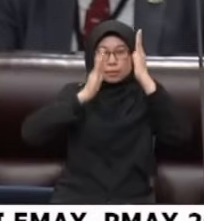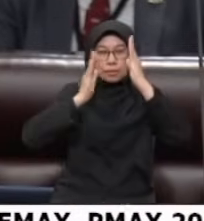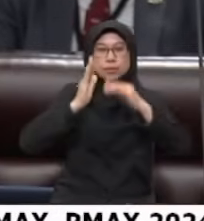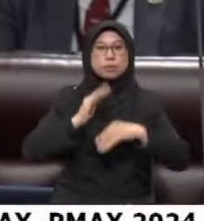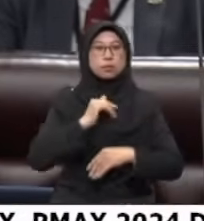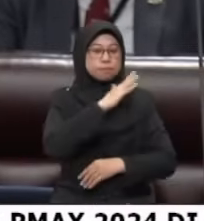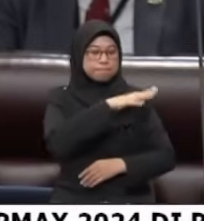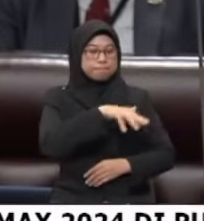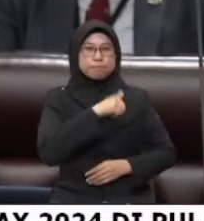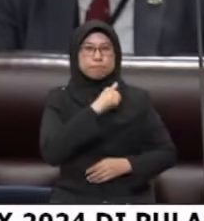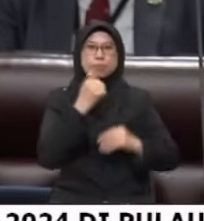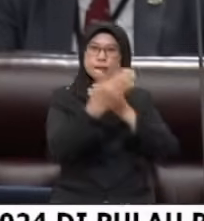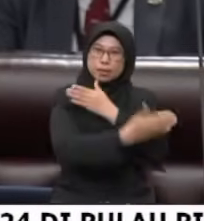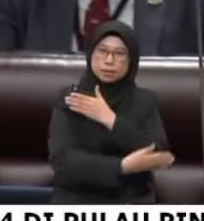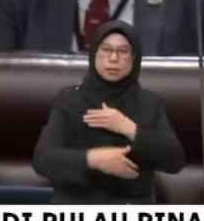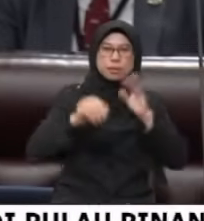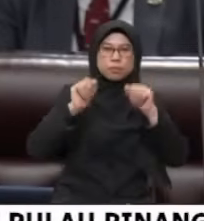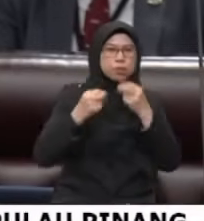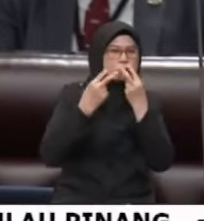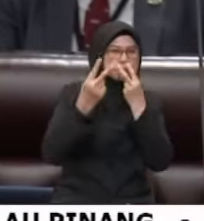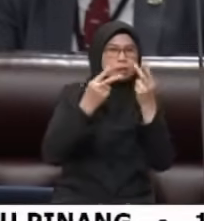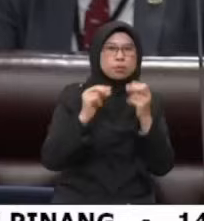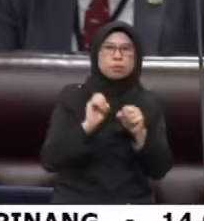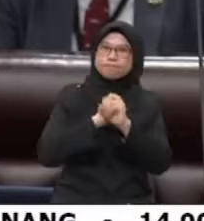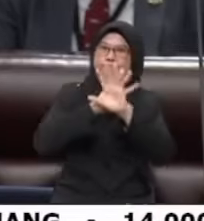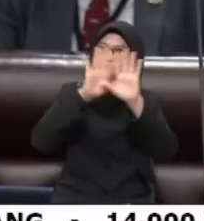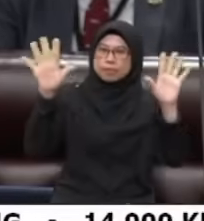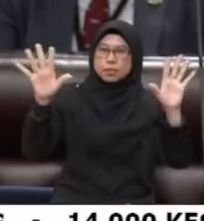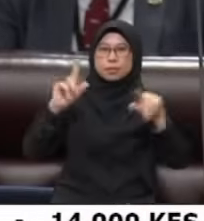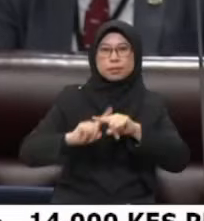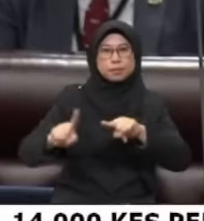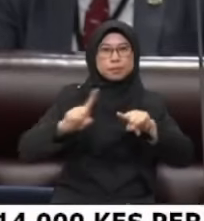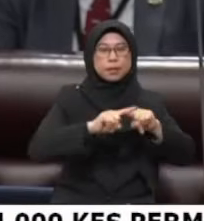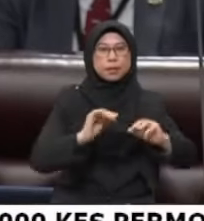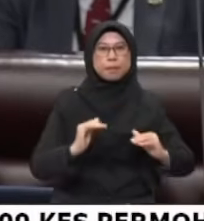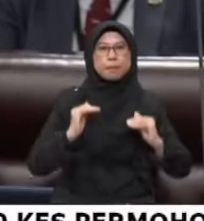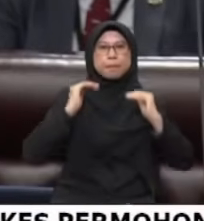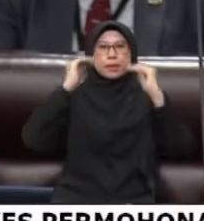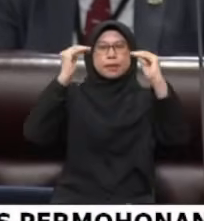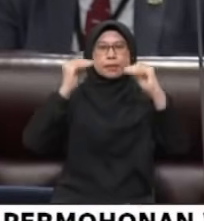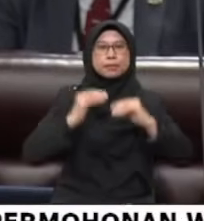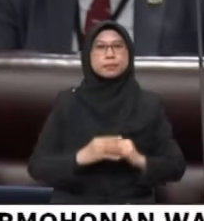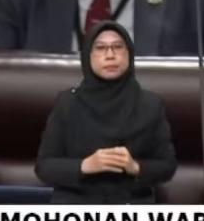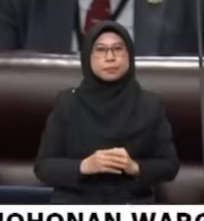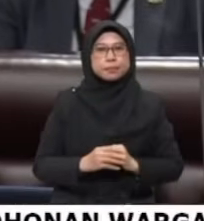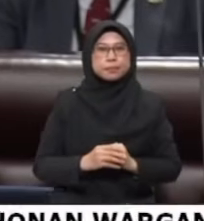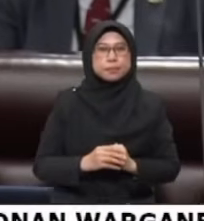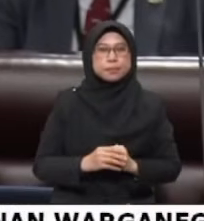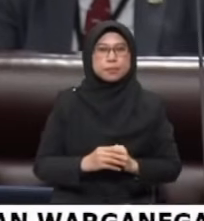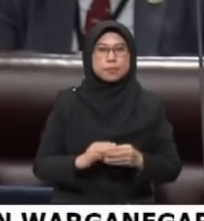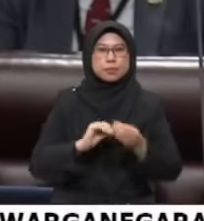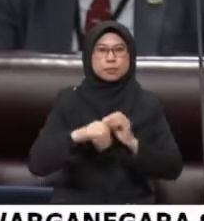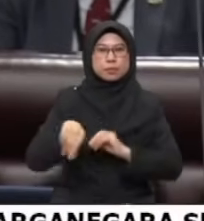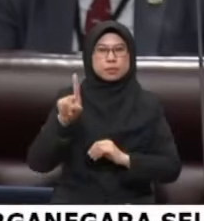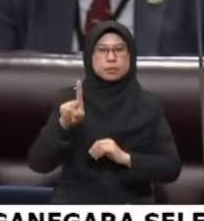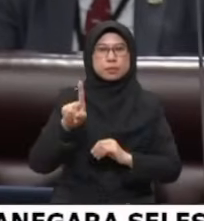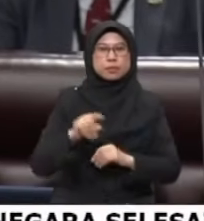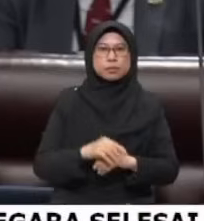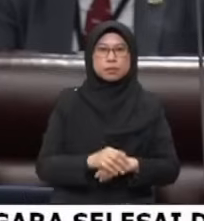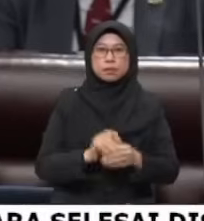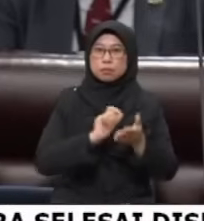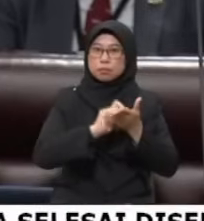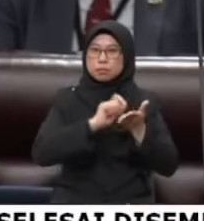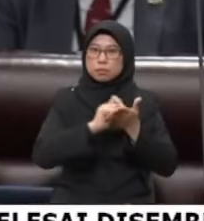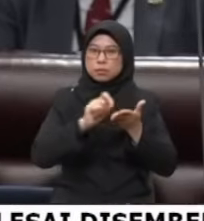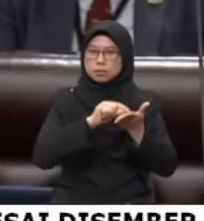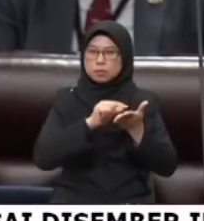negara Palestin boleh dilihat dengan jelas di pelbagai peringkat antaranya nombor satu kenyataan bertulis